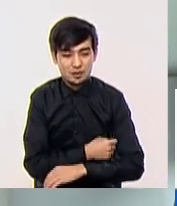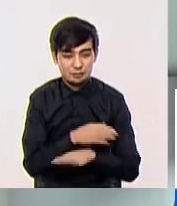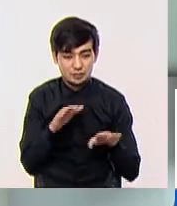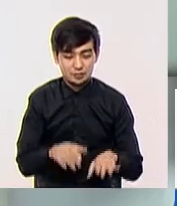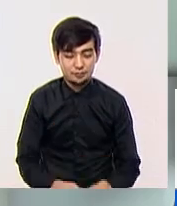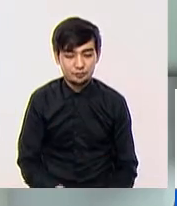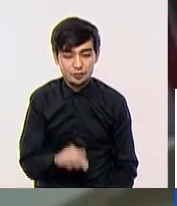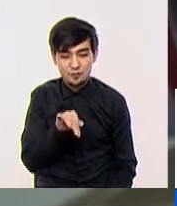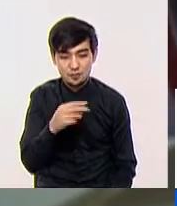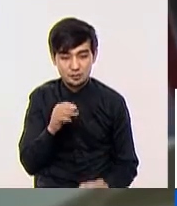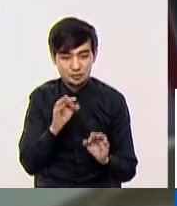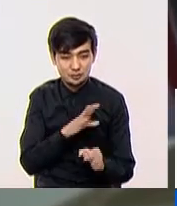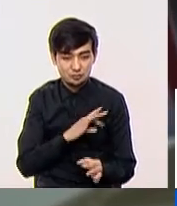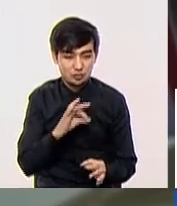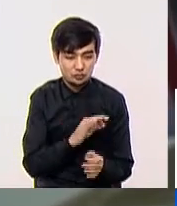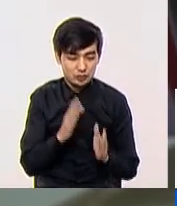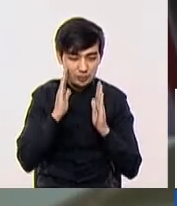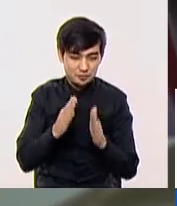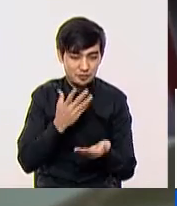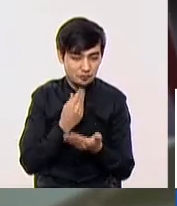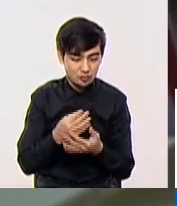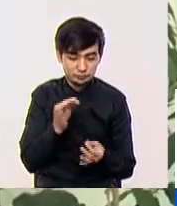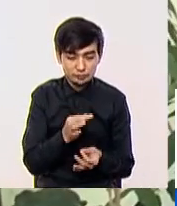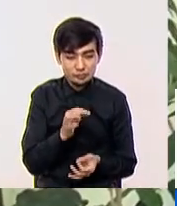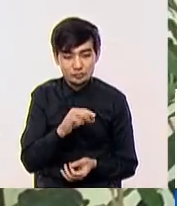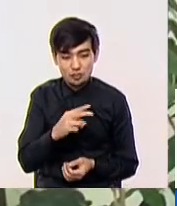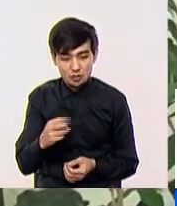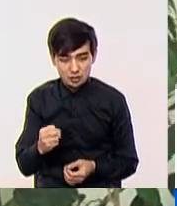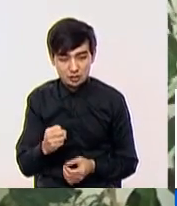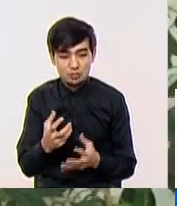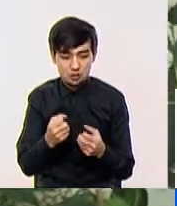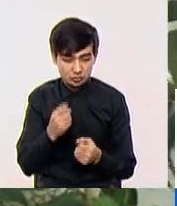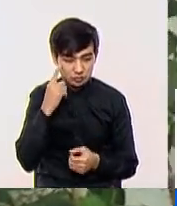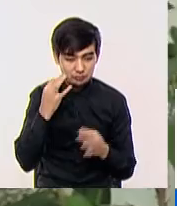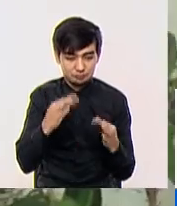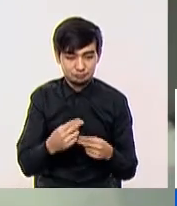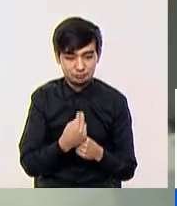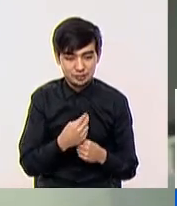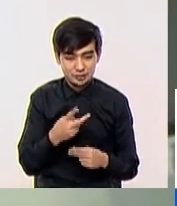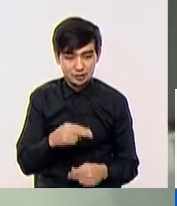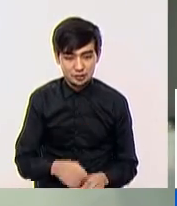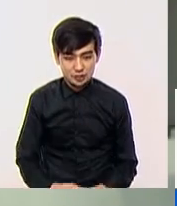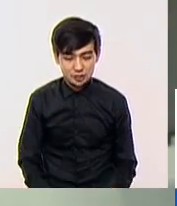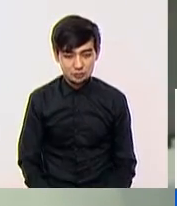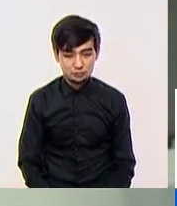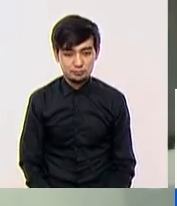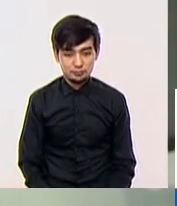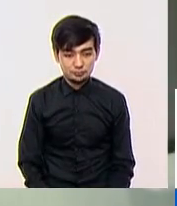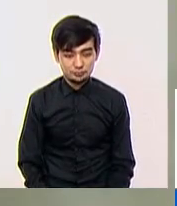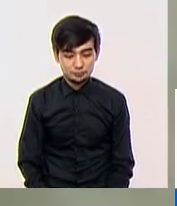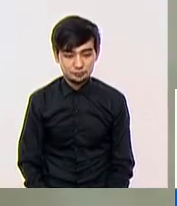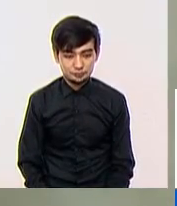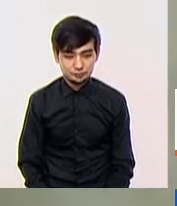что здравоохранение – это приоритетное направление, поэтому, возможно, Ольга Полянская получит одобрение. Людмила Батюшкина, Ирина Нинашева,